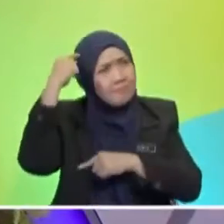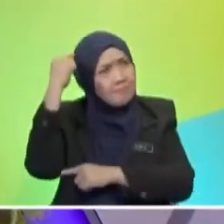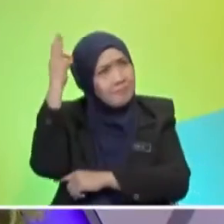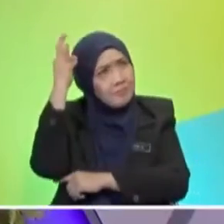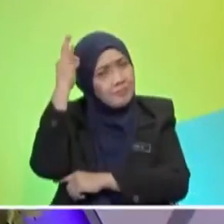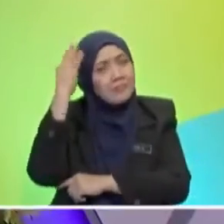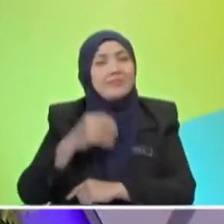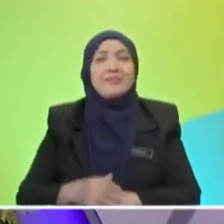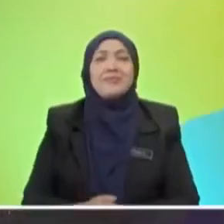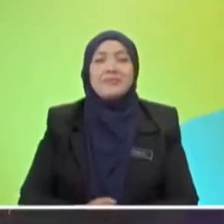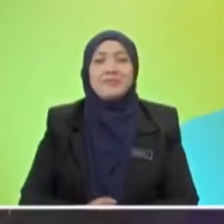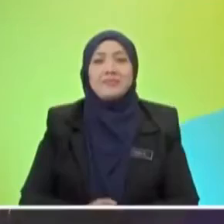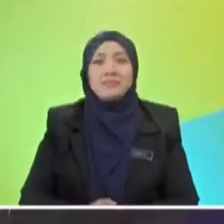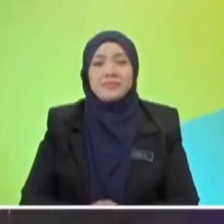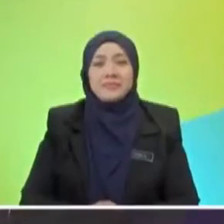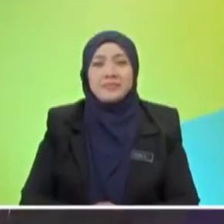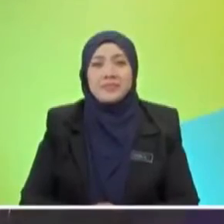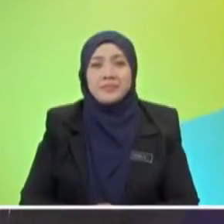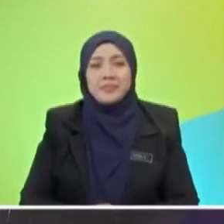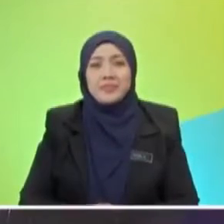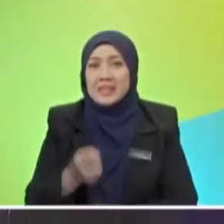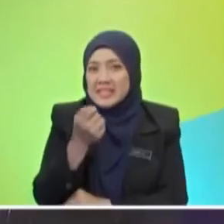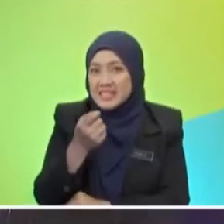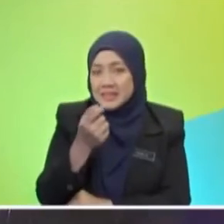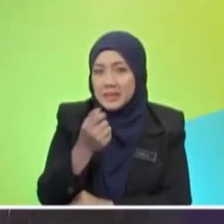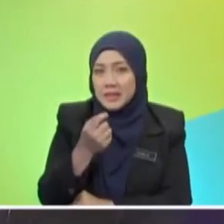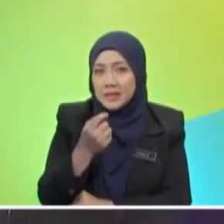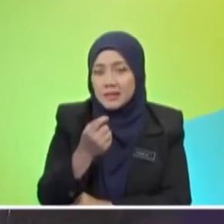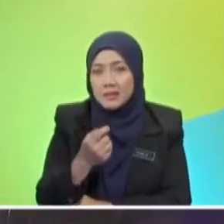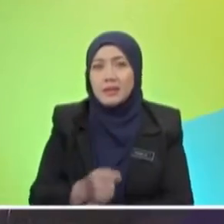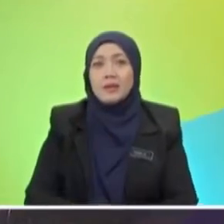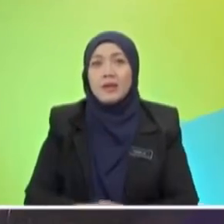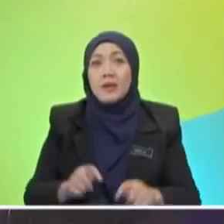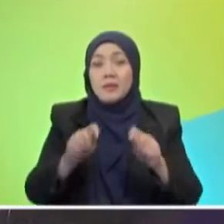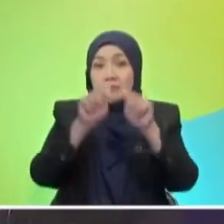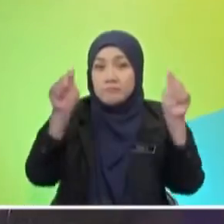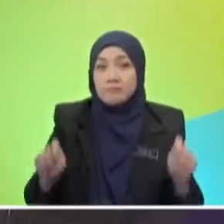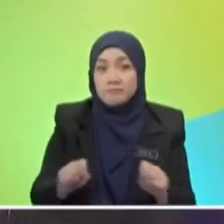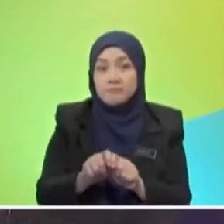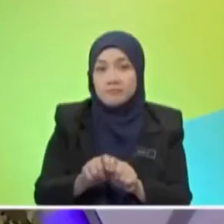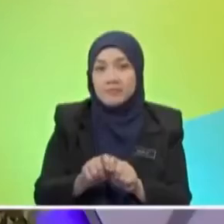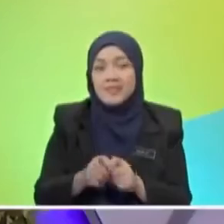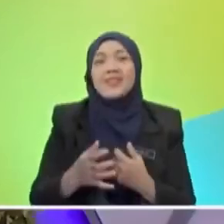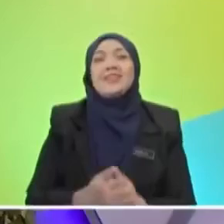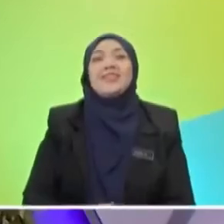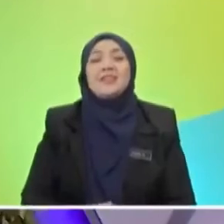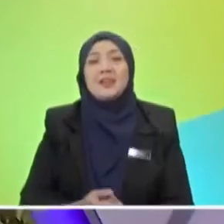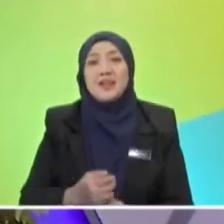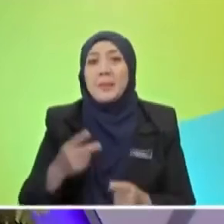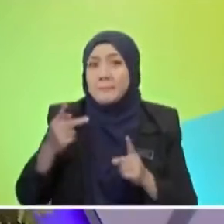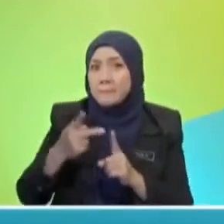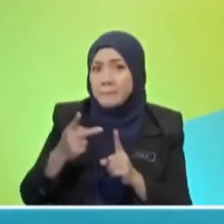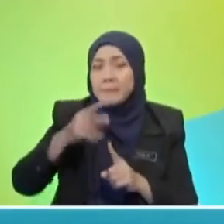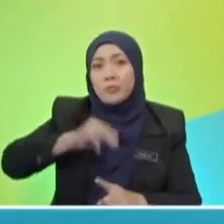yang baik. Baiklah. Dan cikgu, sedikit pentaksiran keseluruhan murid kita, prestasi mereka pada hari ini bagaimana cikgu? Prestasi mereka